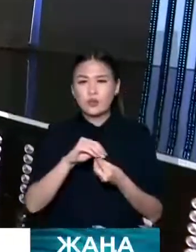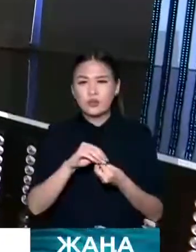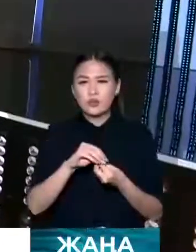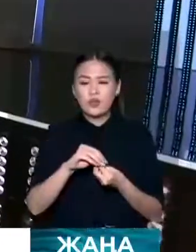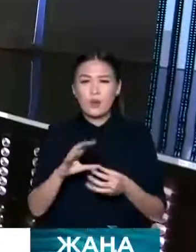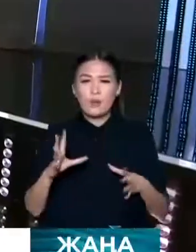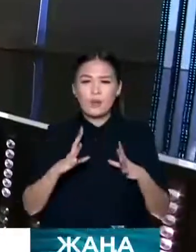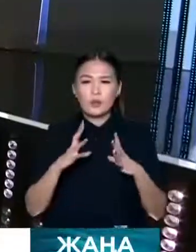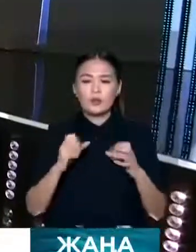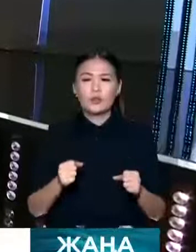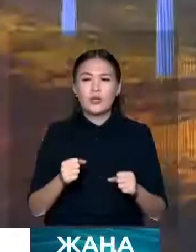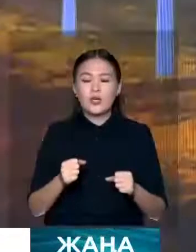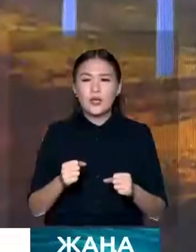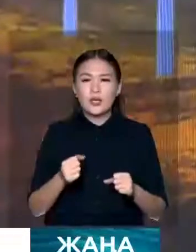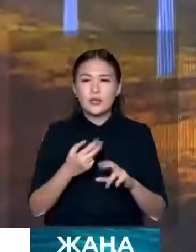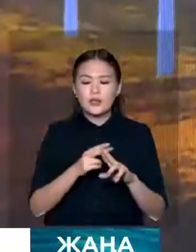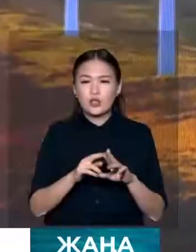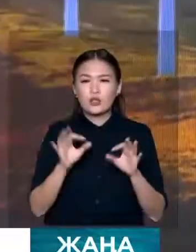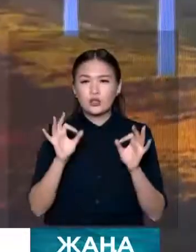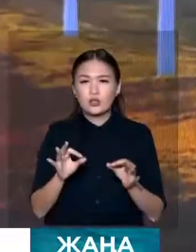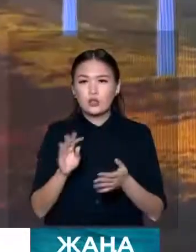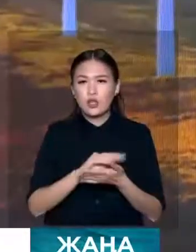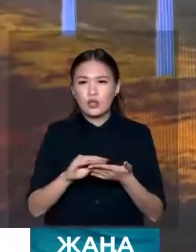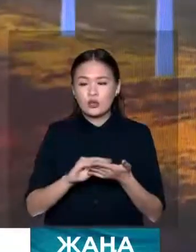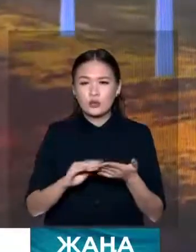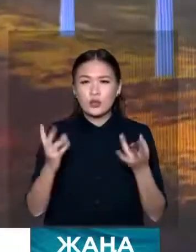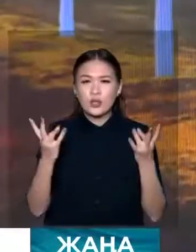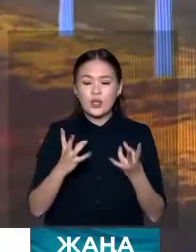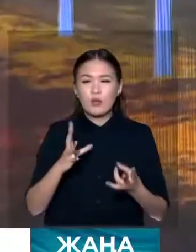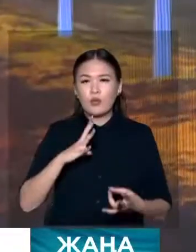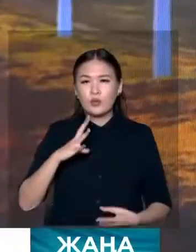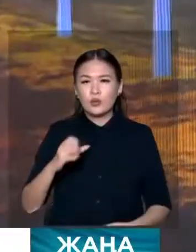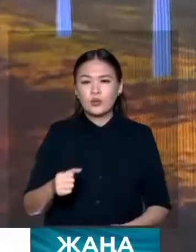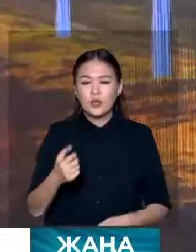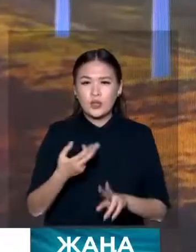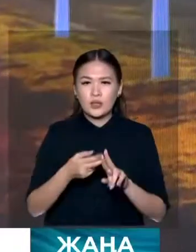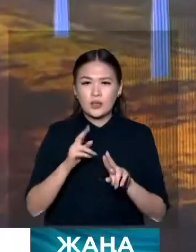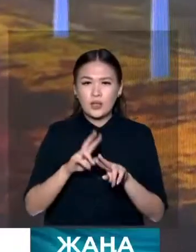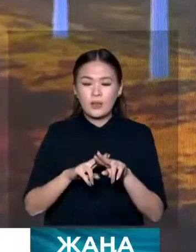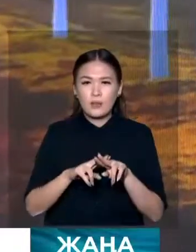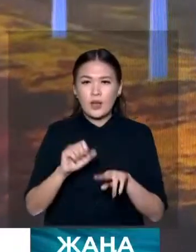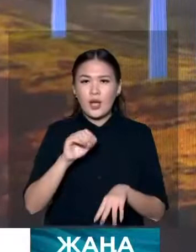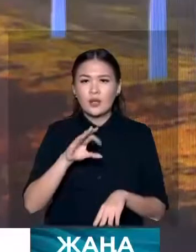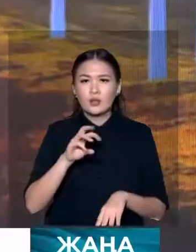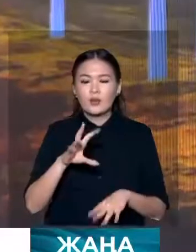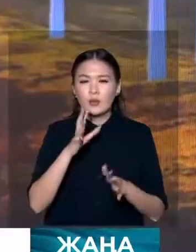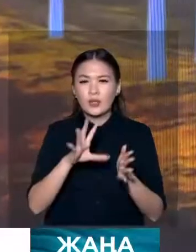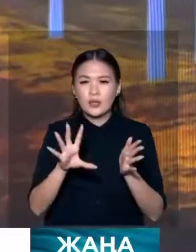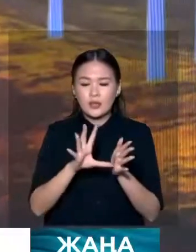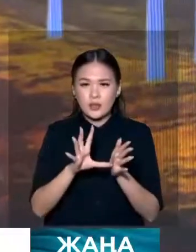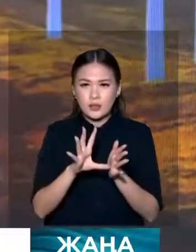болып қалу мүмкін ахуалдарын дұрыс жаза білу керек. Ол үшін мүмкін бізде де ондай атом энергетикасы